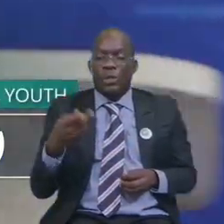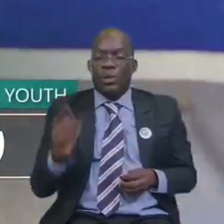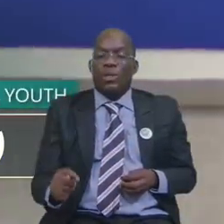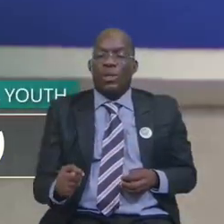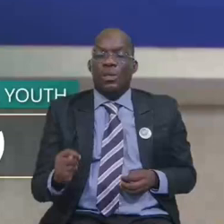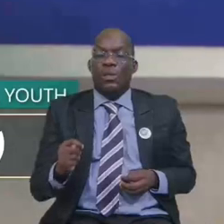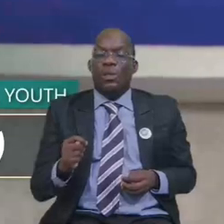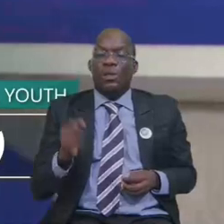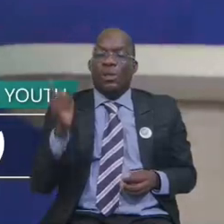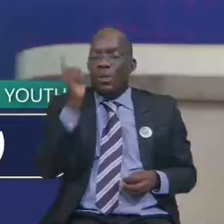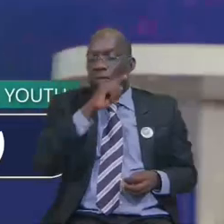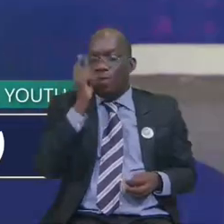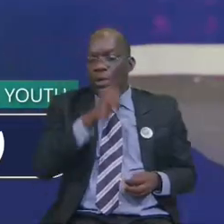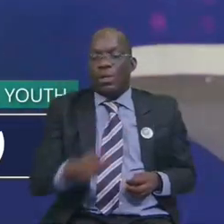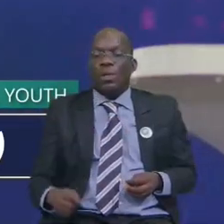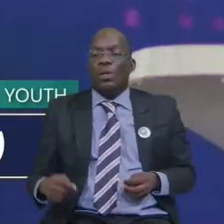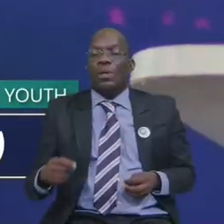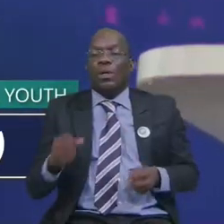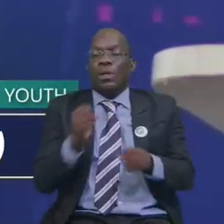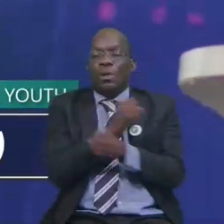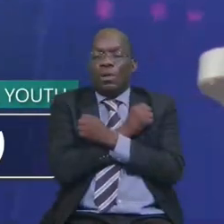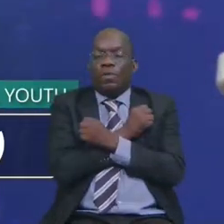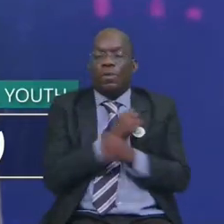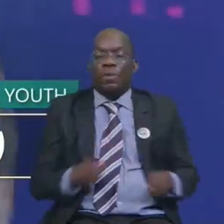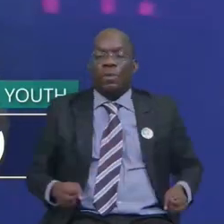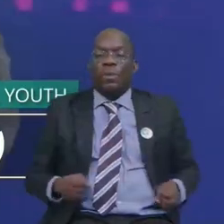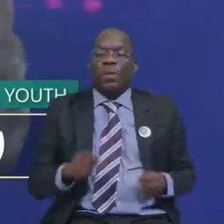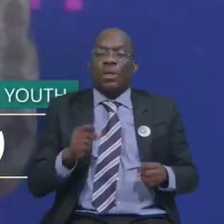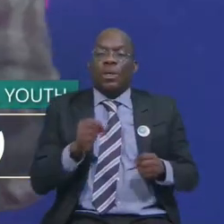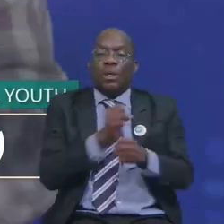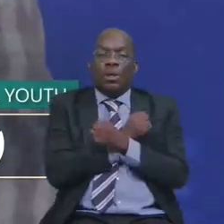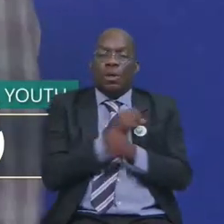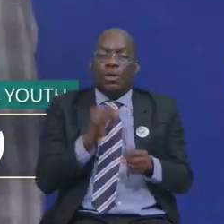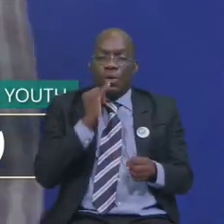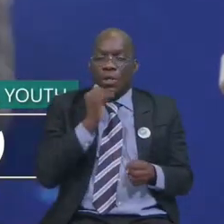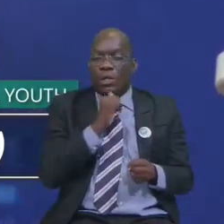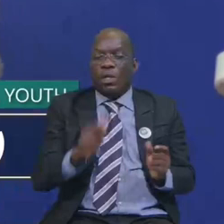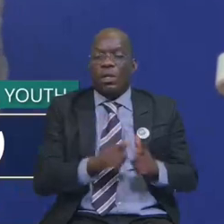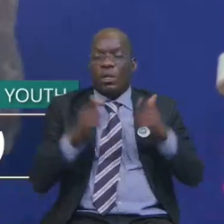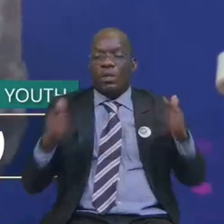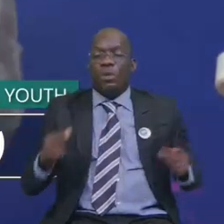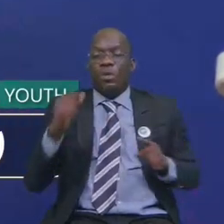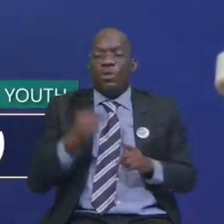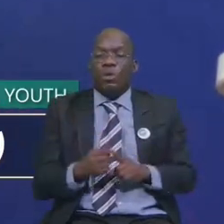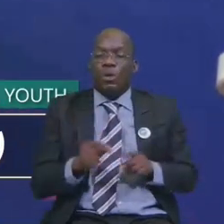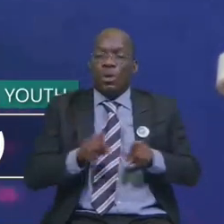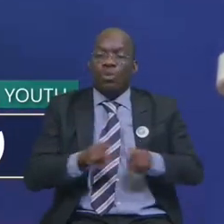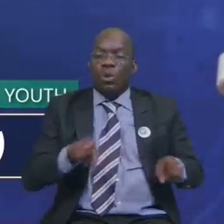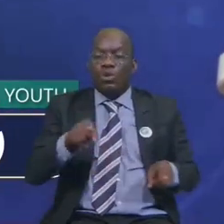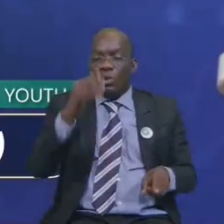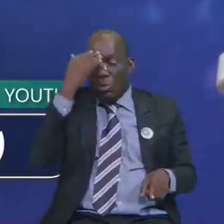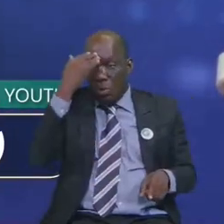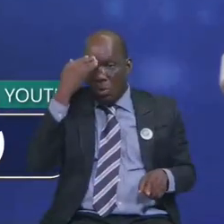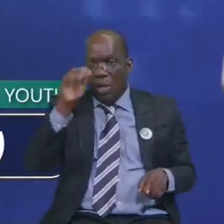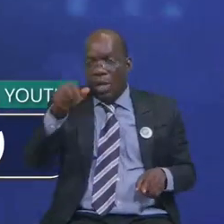l'amour un mot merveilleux c'est un gros mot mais tout ce